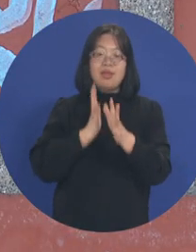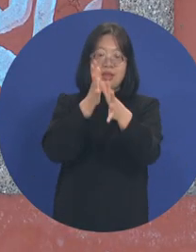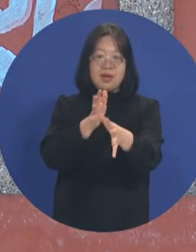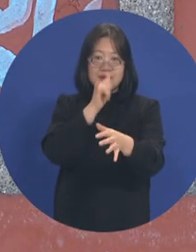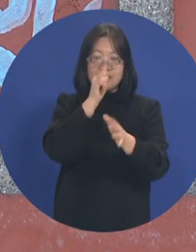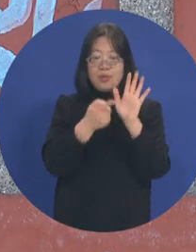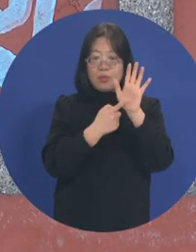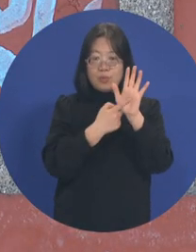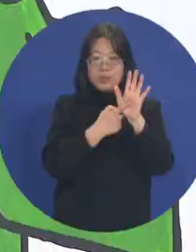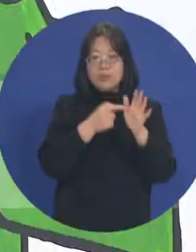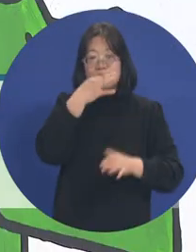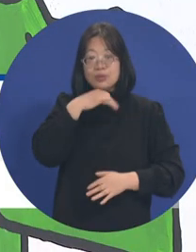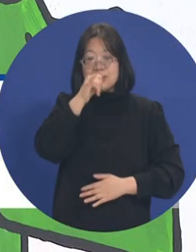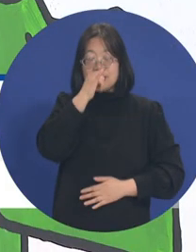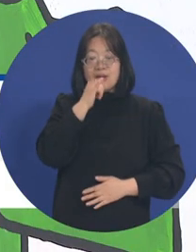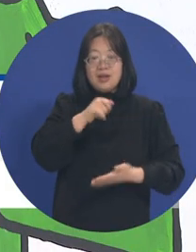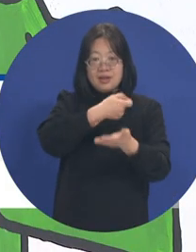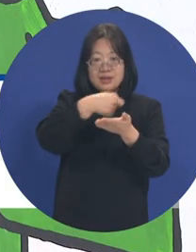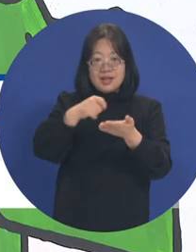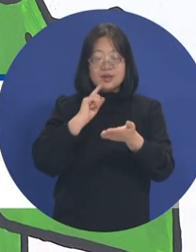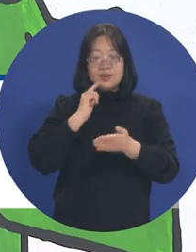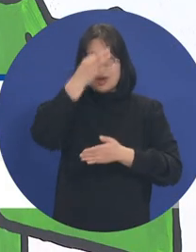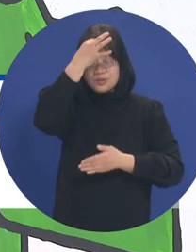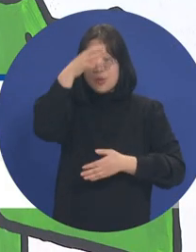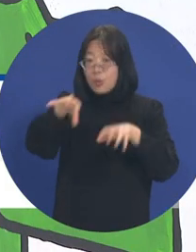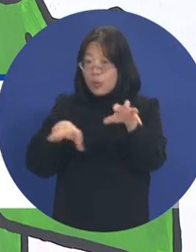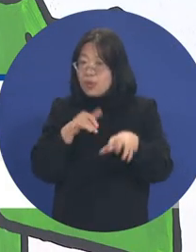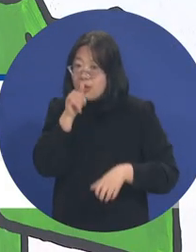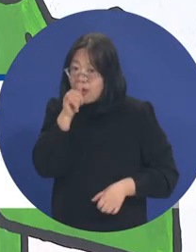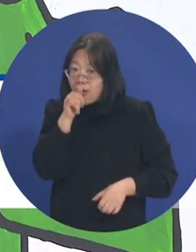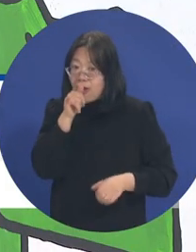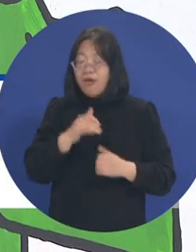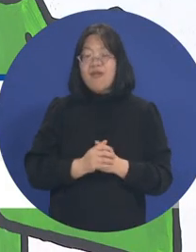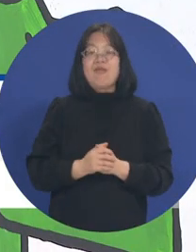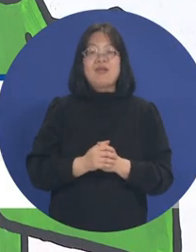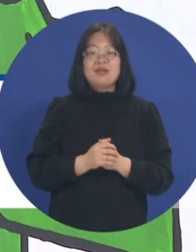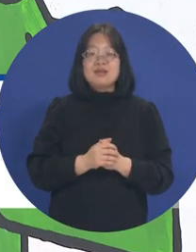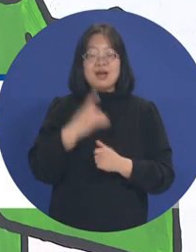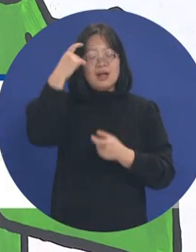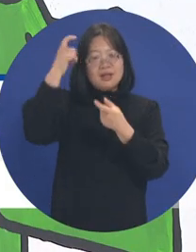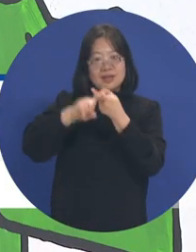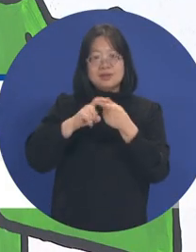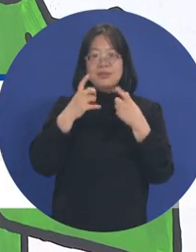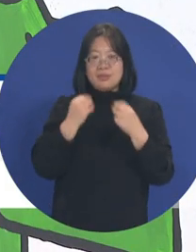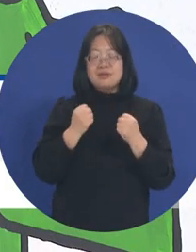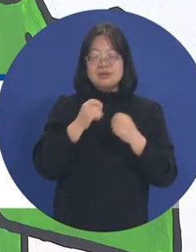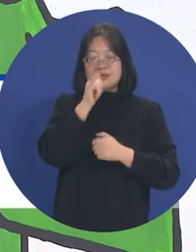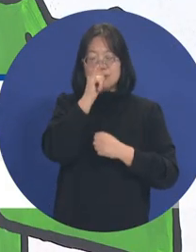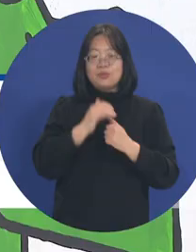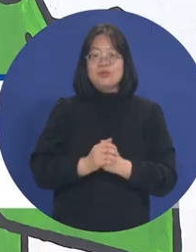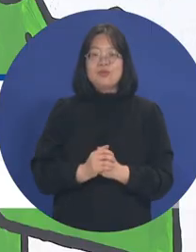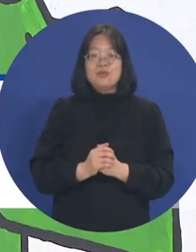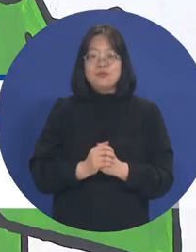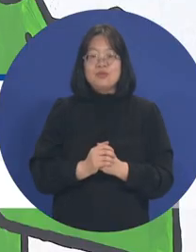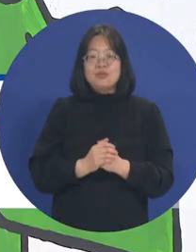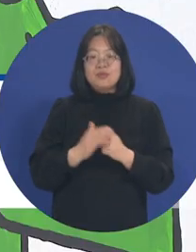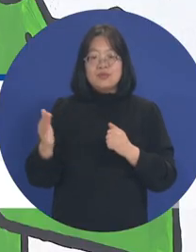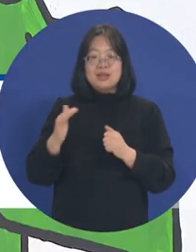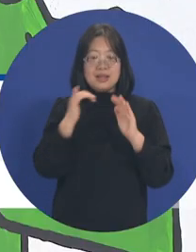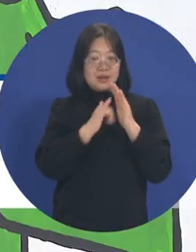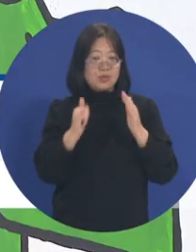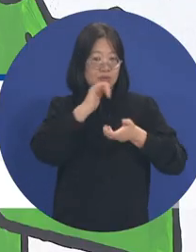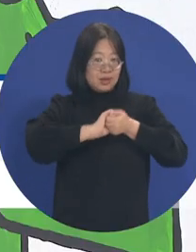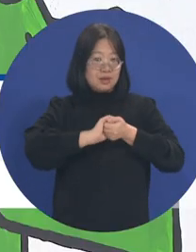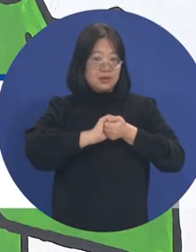톡톡히 누렸습니다. 낙서 예술 골목 이런 데가 있어요? 라고 해갖고 이제 관심도 좀 많이 가져주시고 그래서 이제